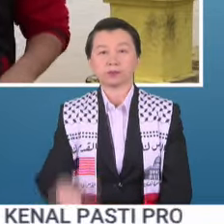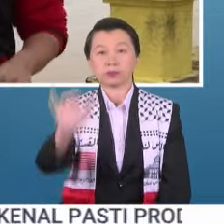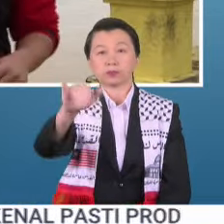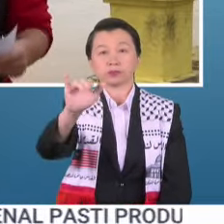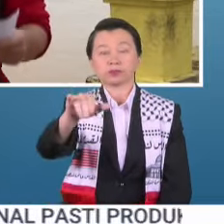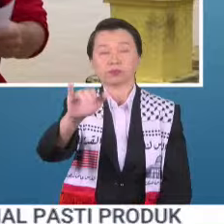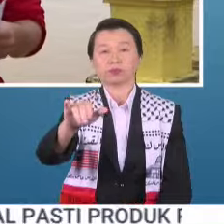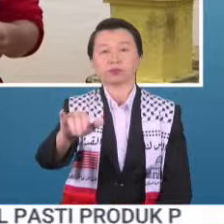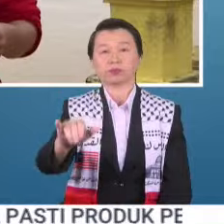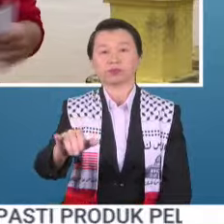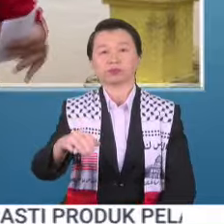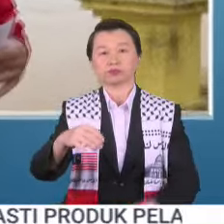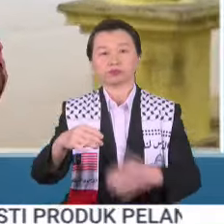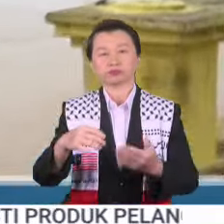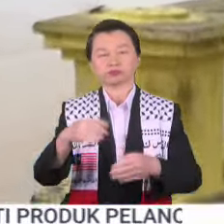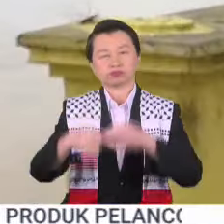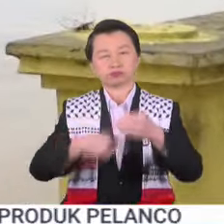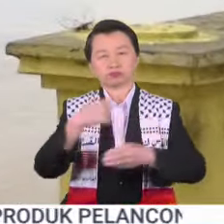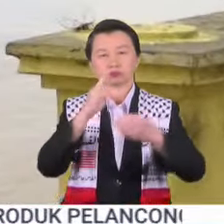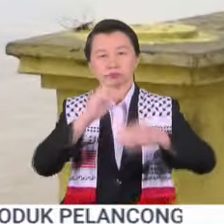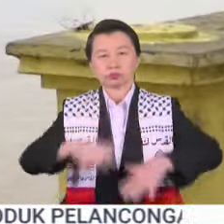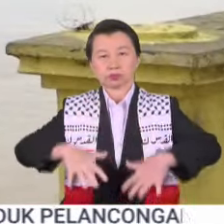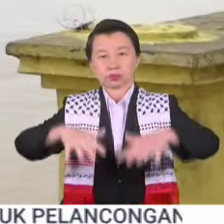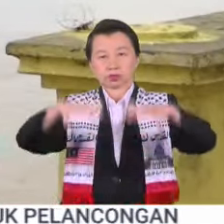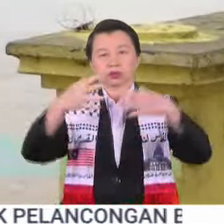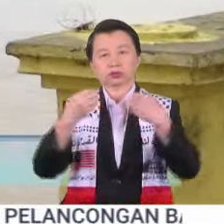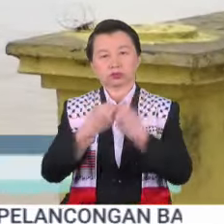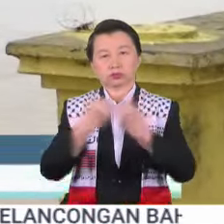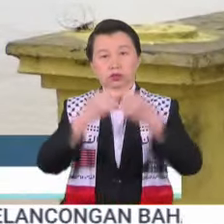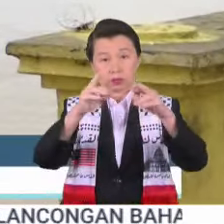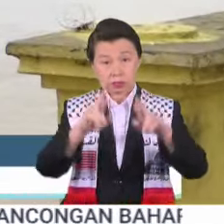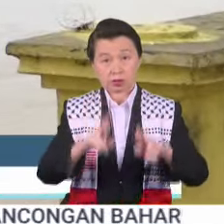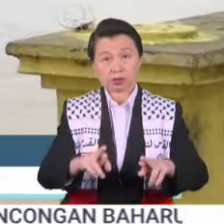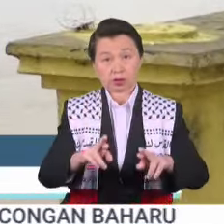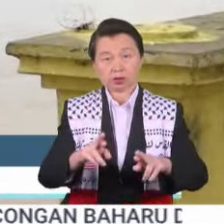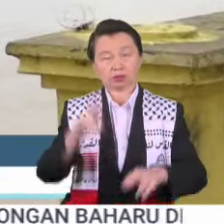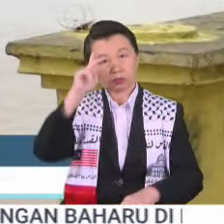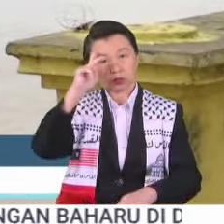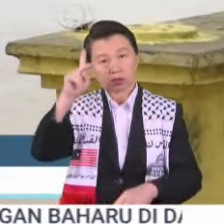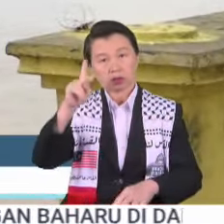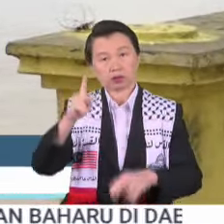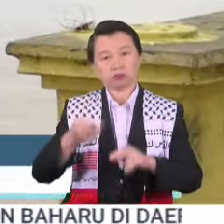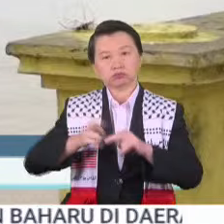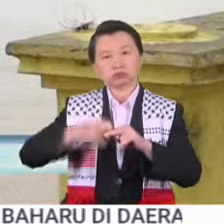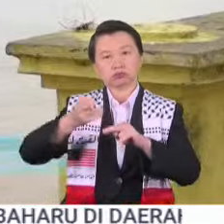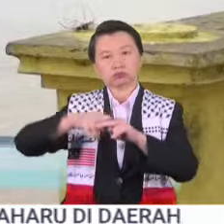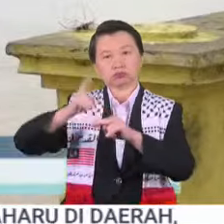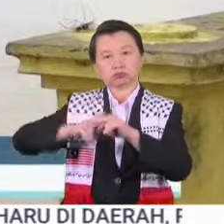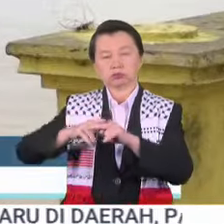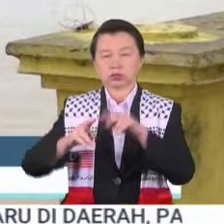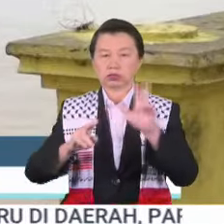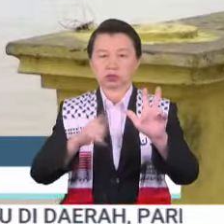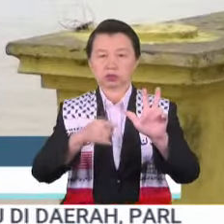Ya, sahih. Perkembangan banjir di Kelantan, jumlah penduduk terjejas banjir di Kelantan terus meningkat